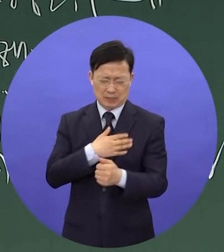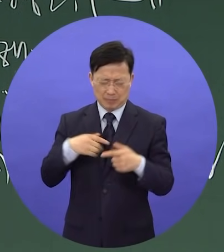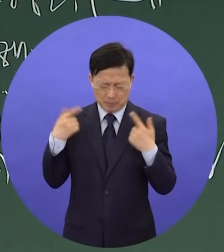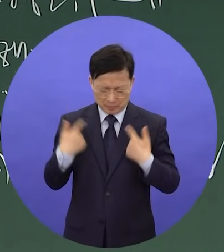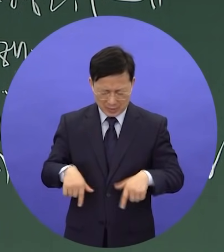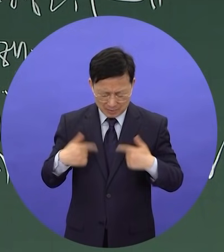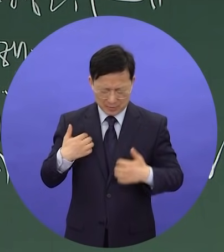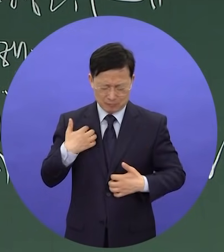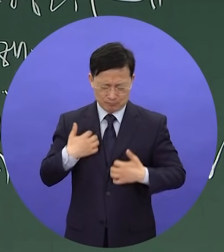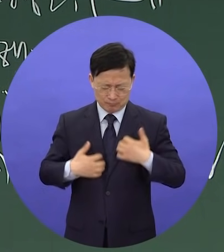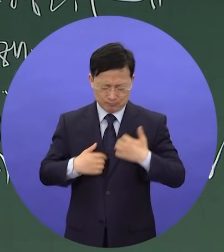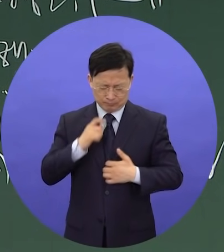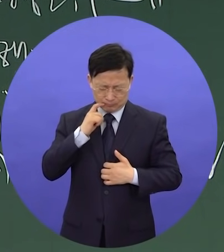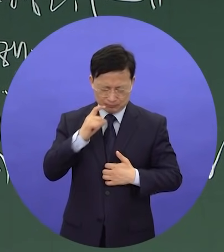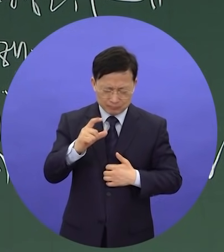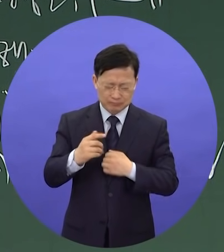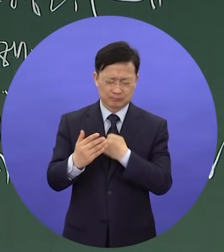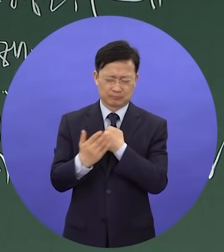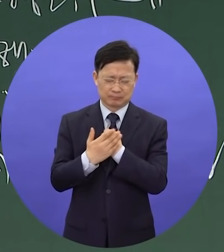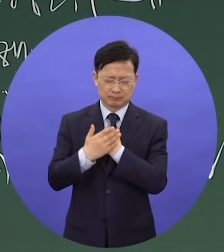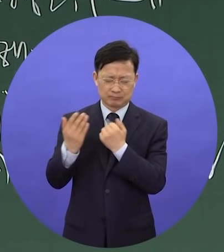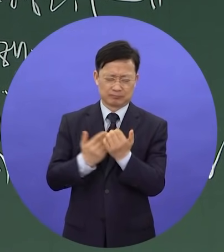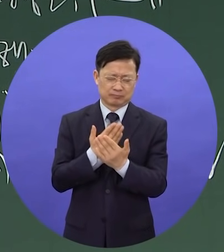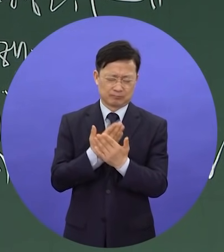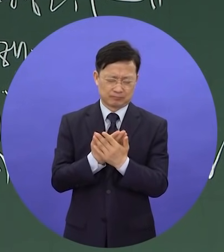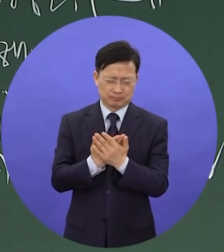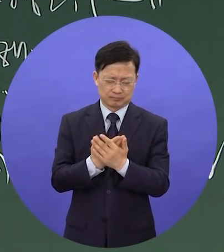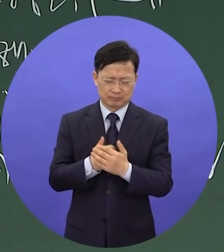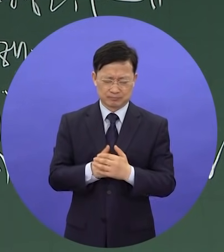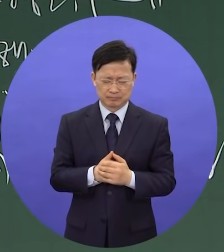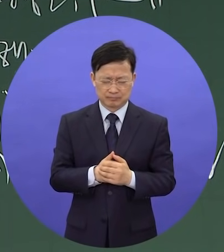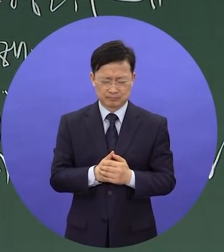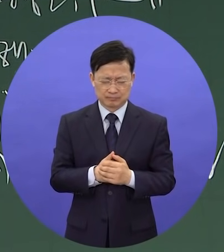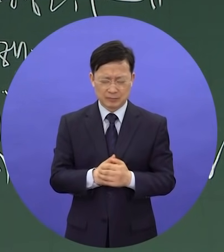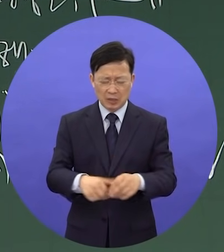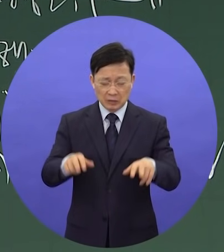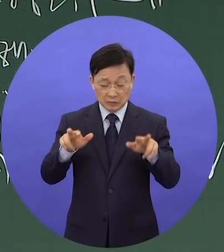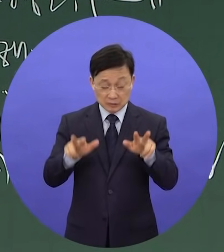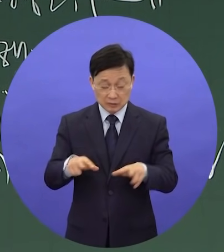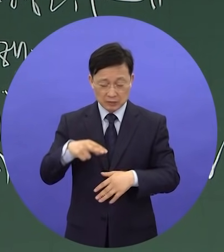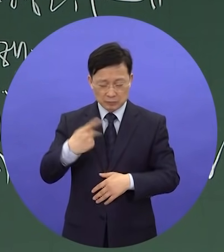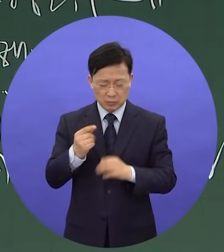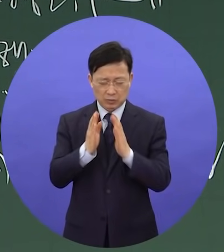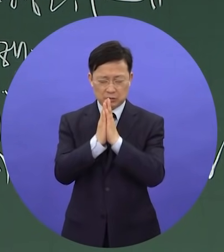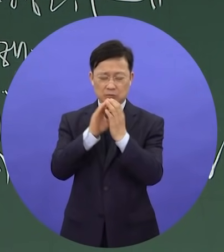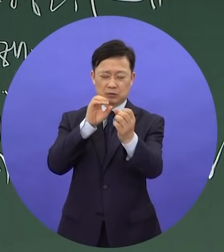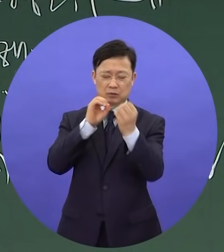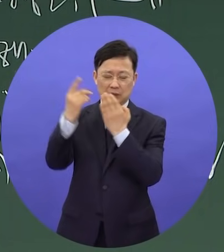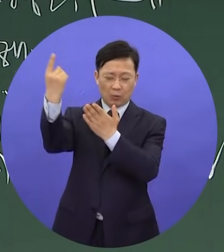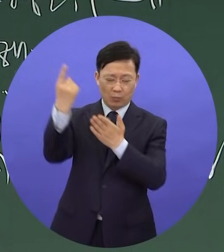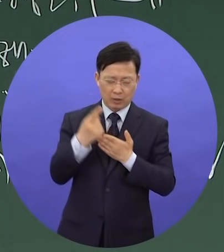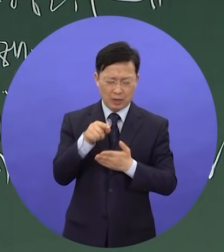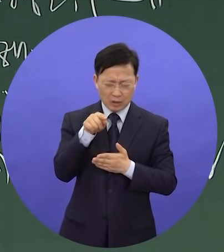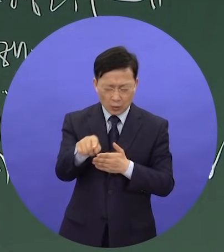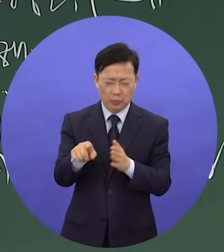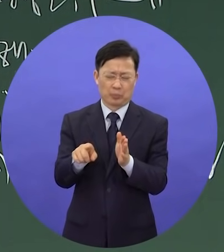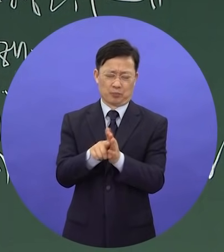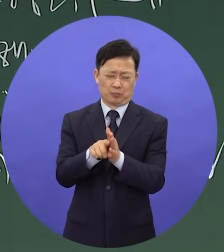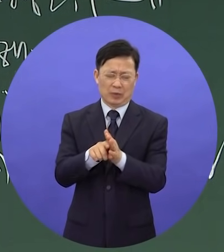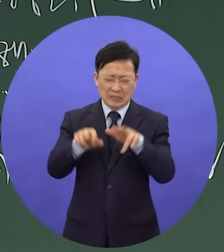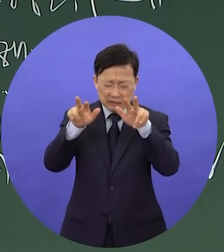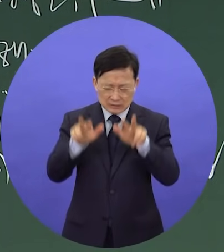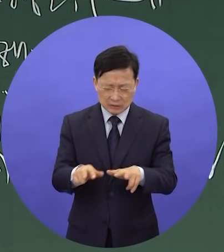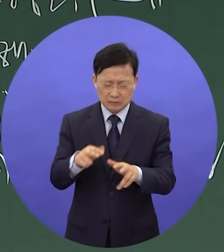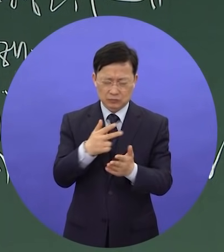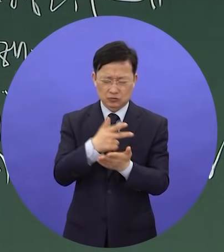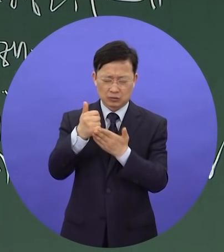항상 누리게 해 주옵소서. Day by day and always help us enjoy this perfect and complete power. 지금도 응답됨을 믿습니다. We believe that it is being answered even